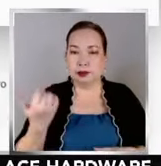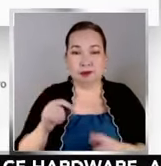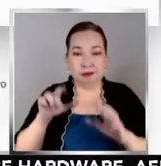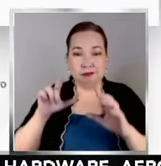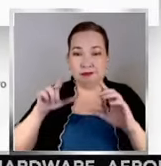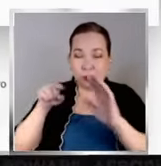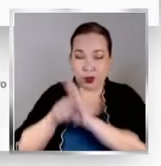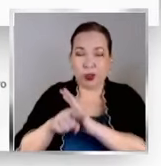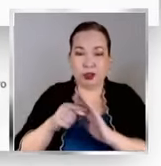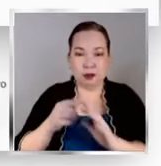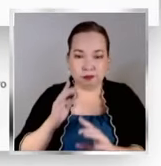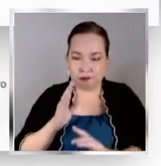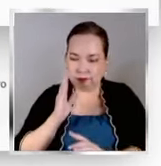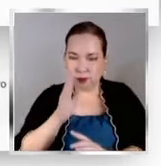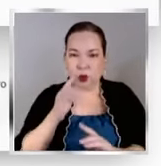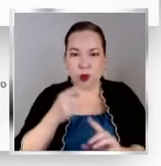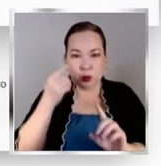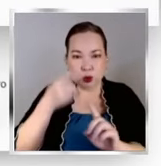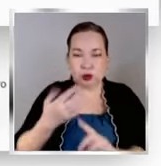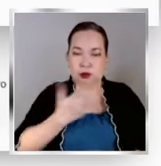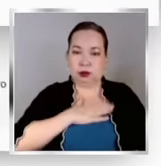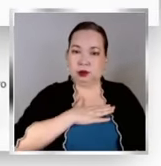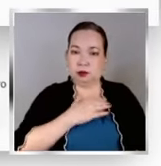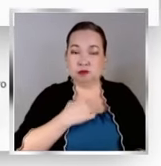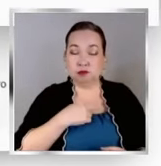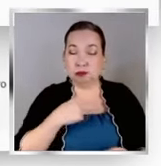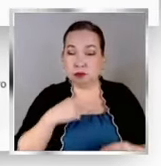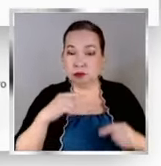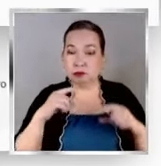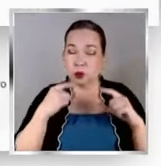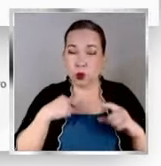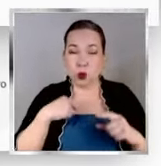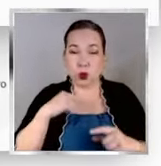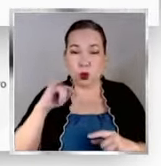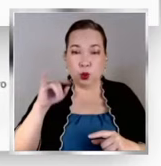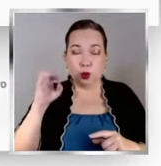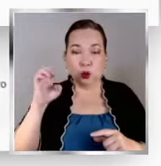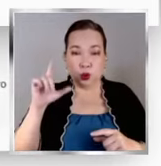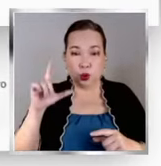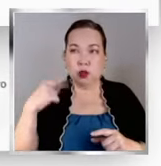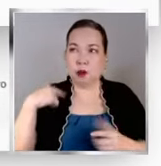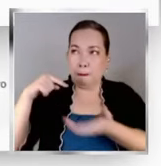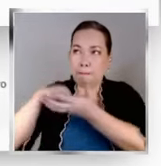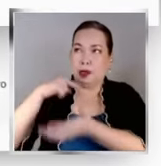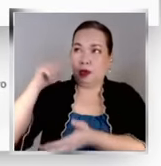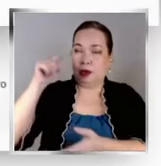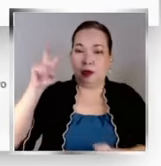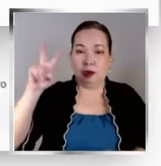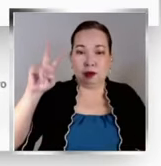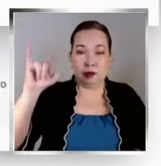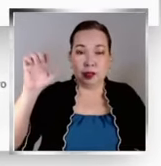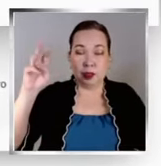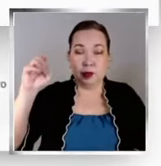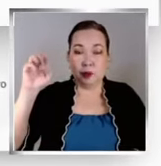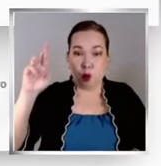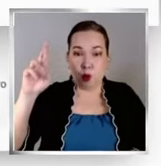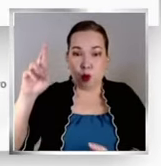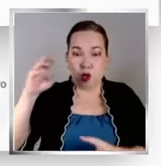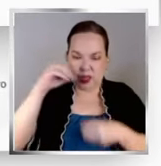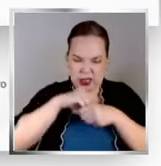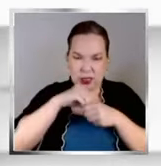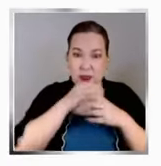nagpakilalang gunman sa pagpatay na si Joel Escorial na kinontrata raw ni Villamor Palanya mula sa Bilibid para itumba